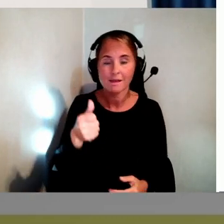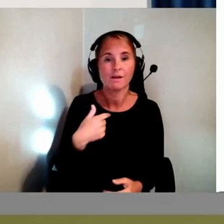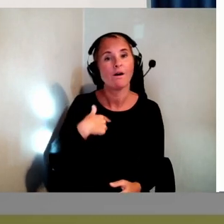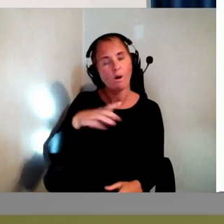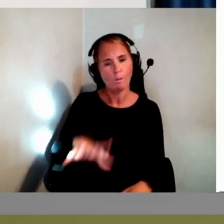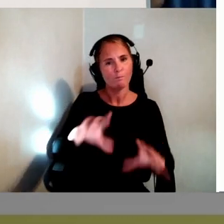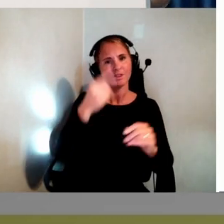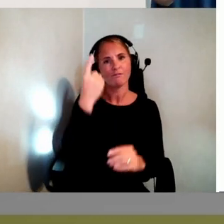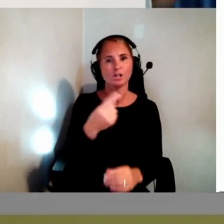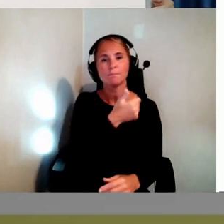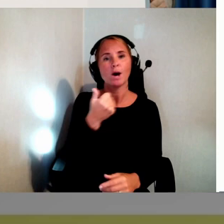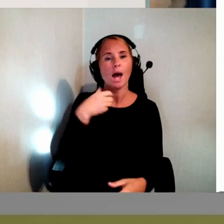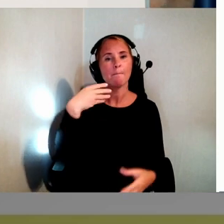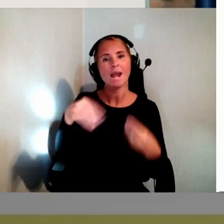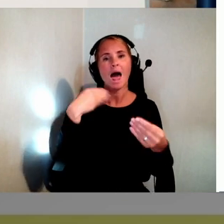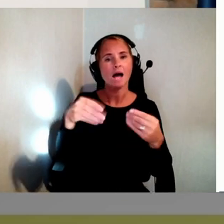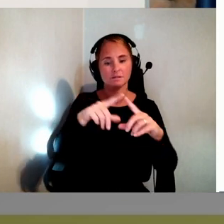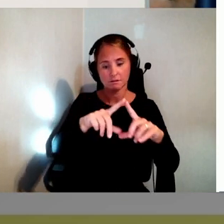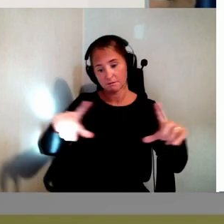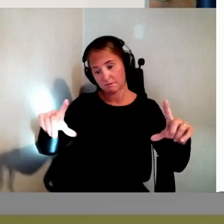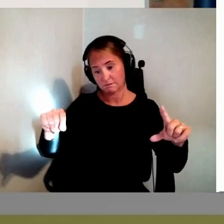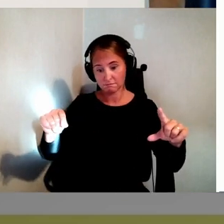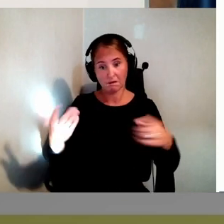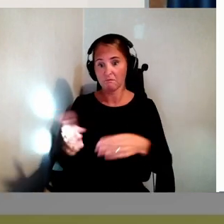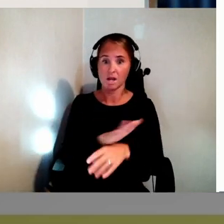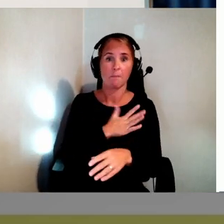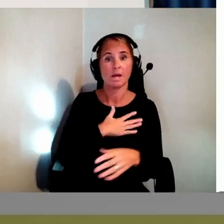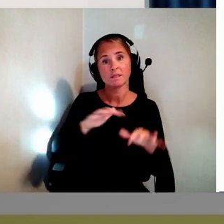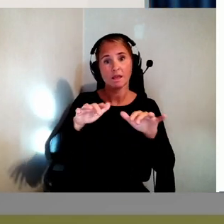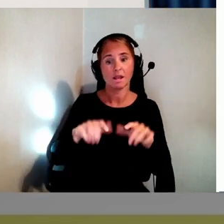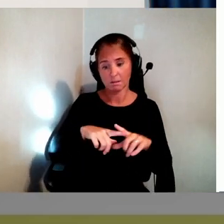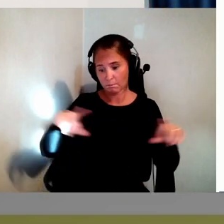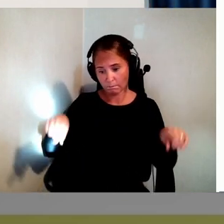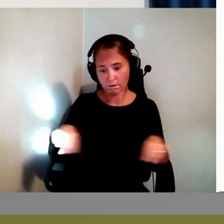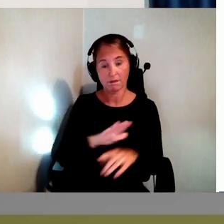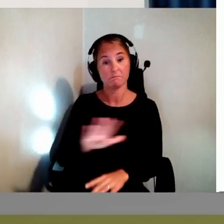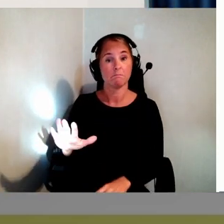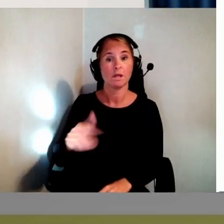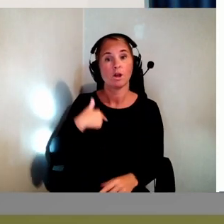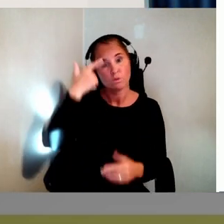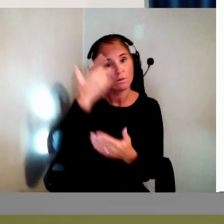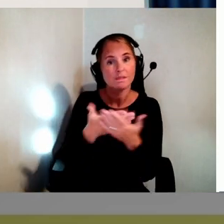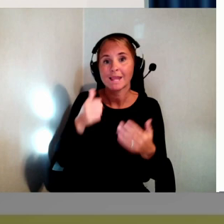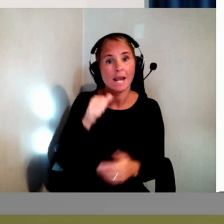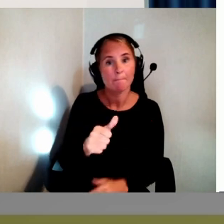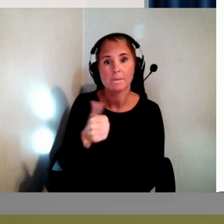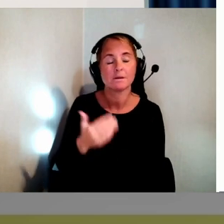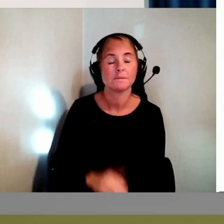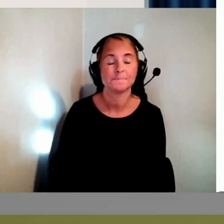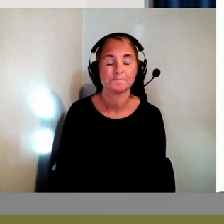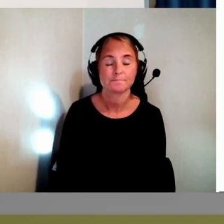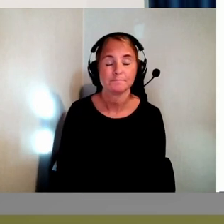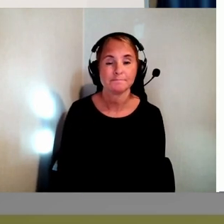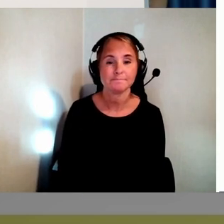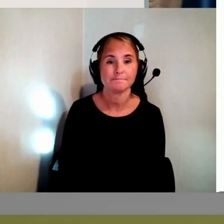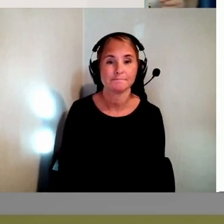eh En utfyllnad på tangentbordet Va eh och jag ska ta